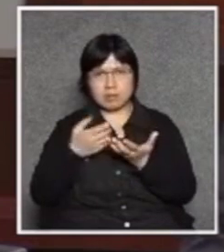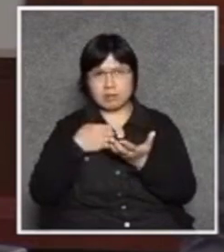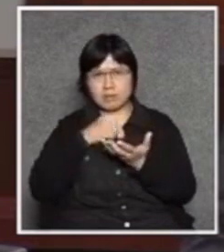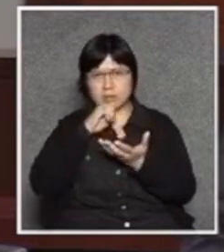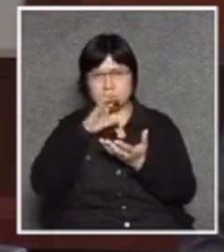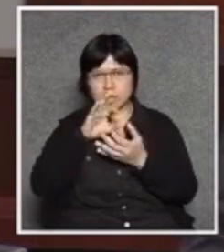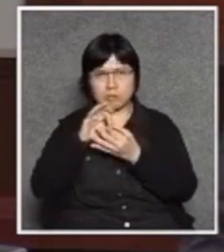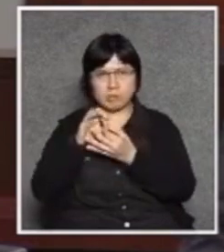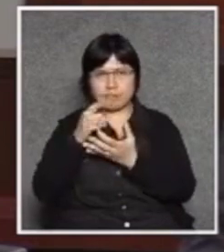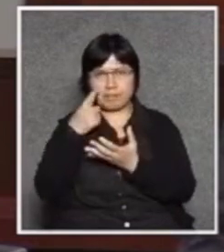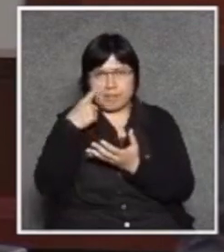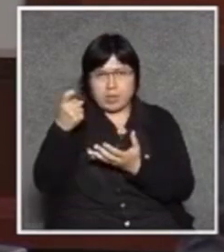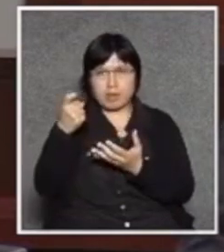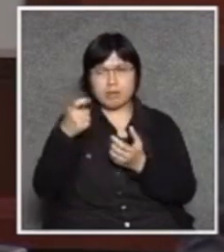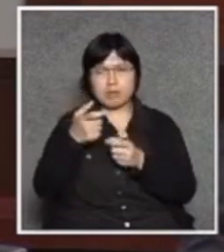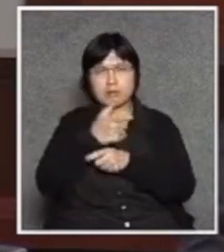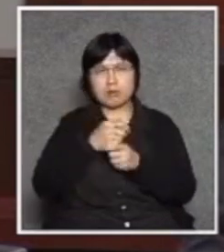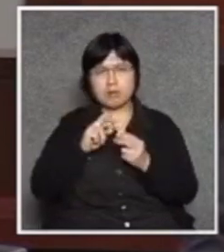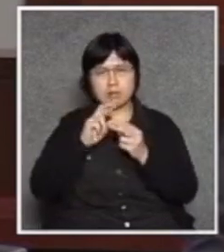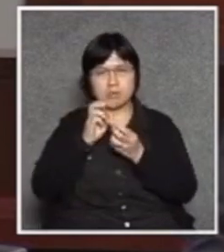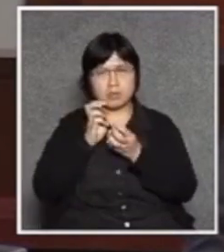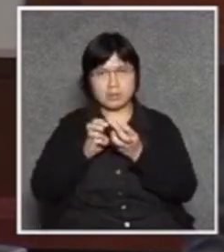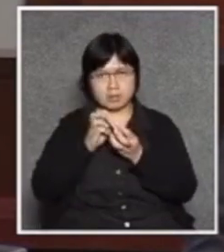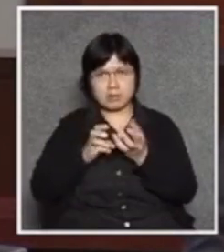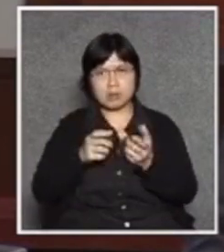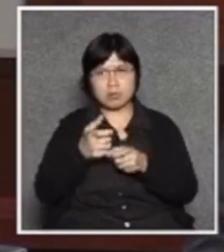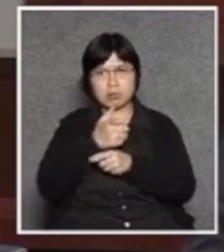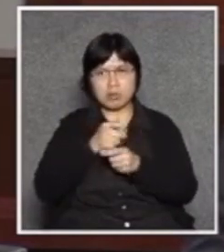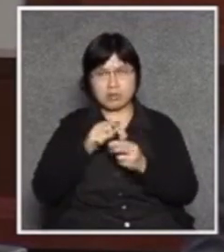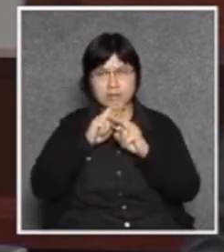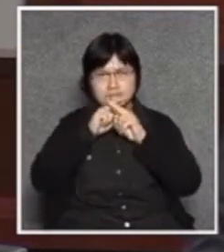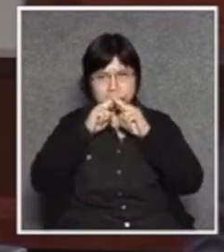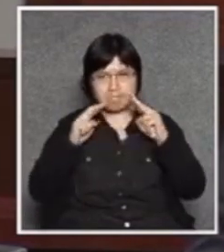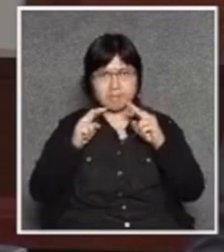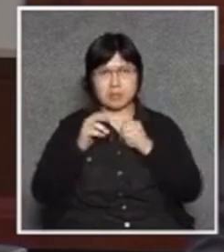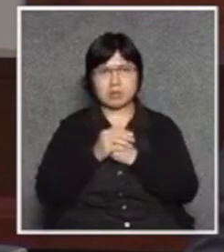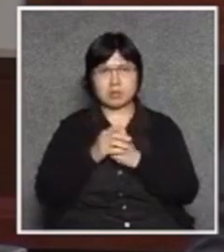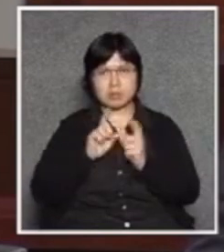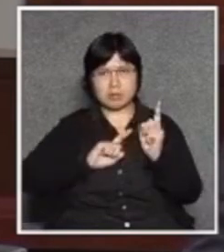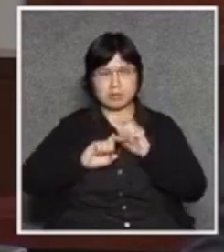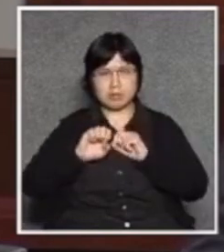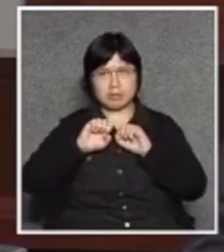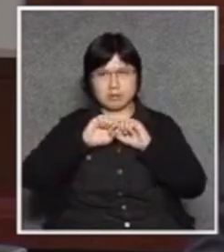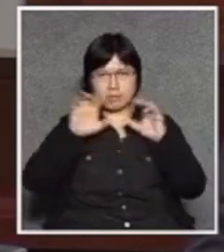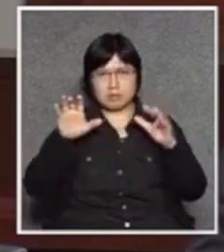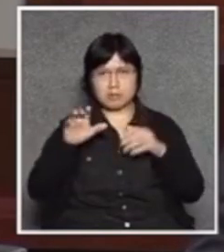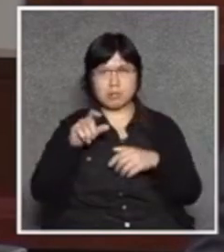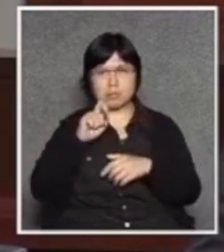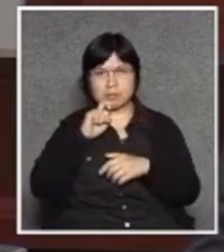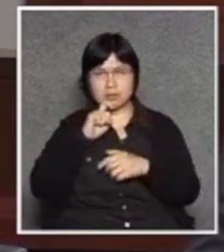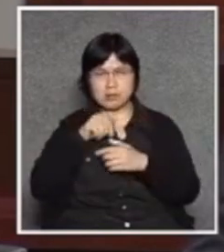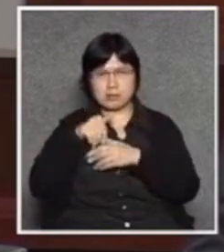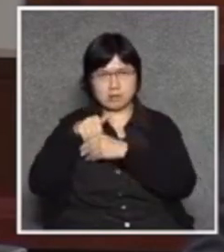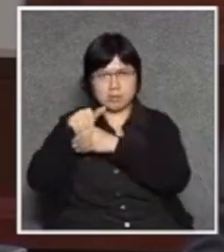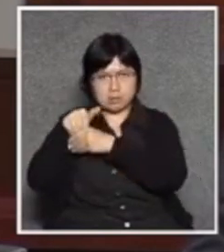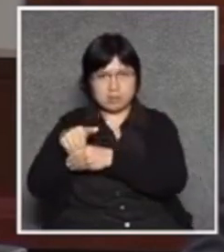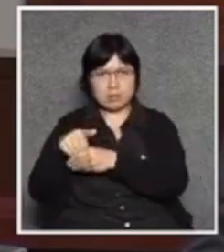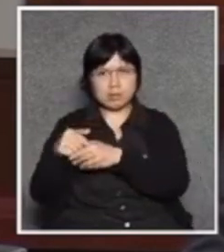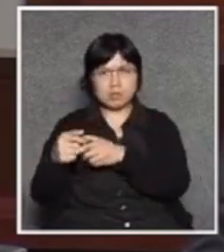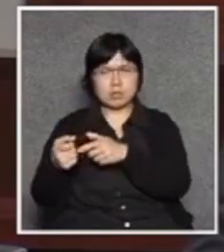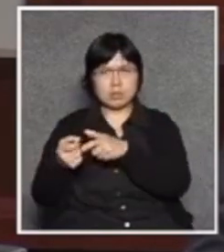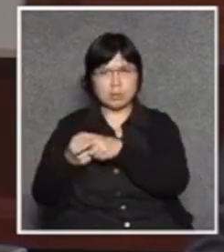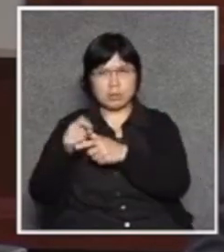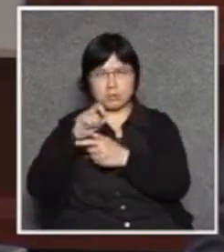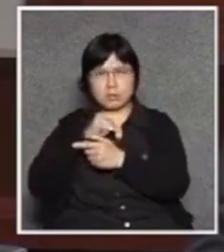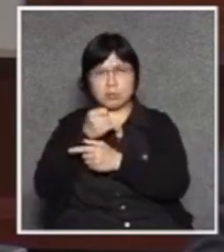這個敏感的商業資料和商業機密，隨便公開可能會對申請者造成傷害